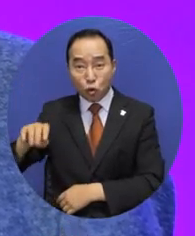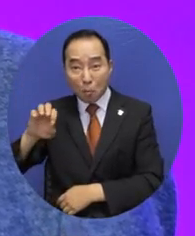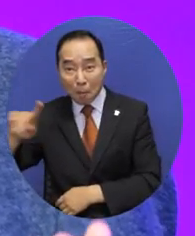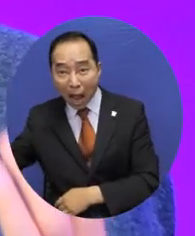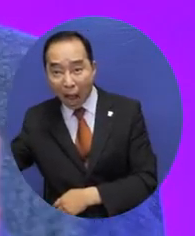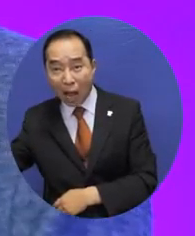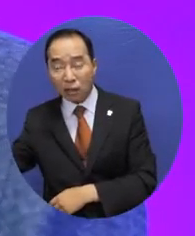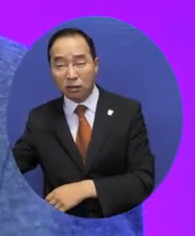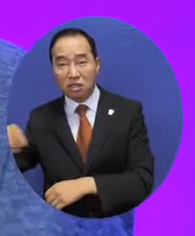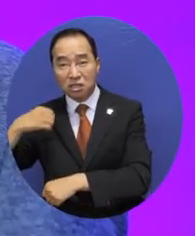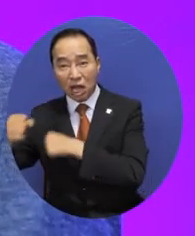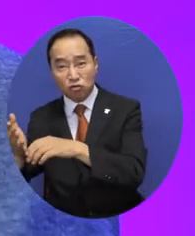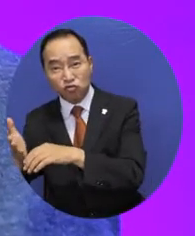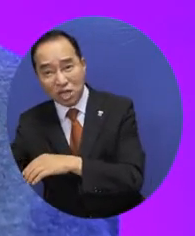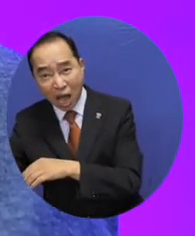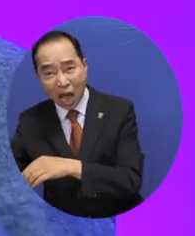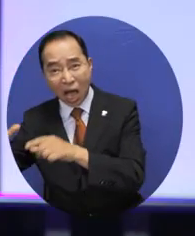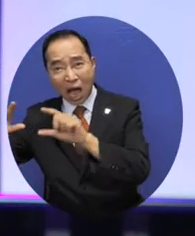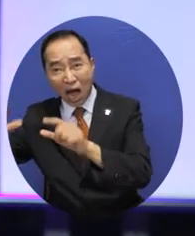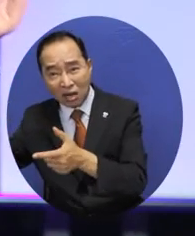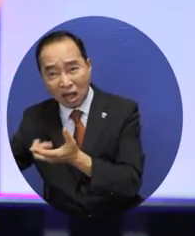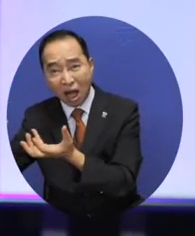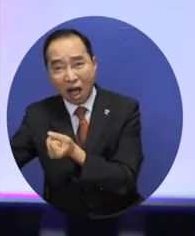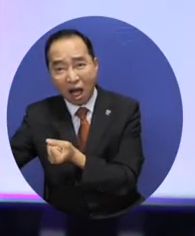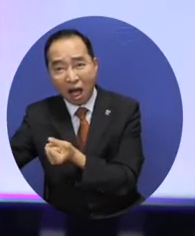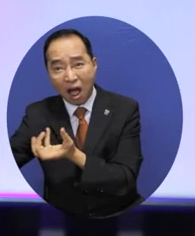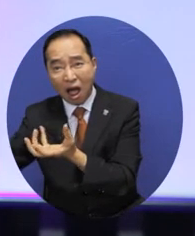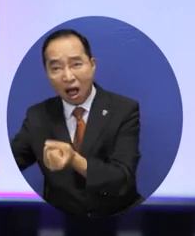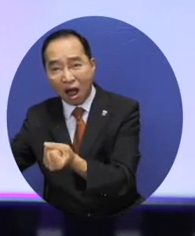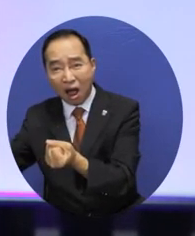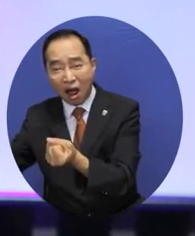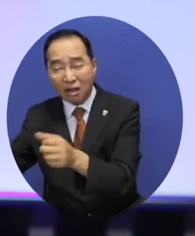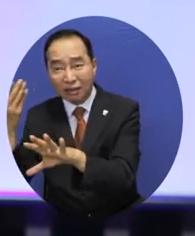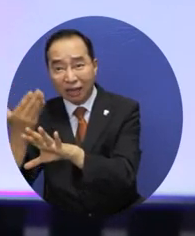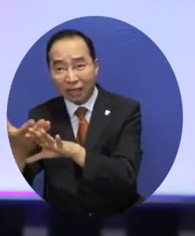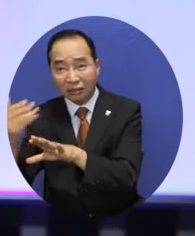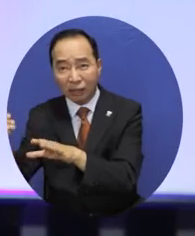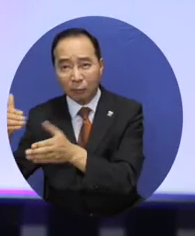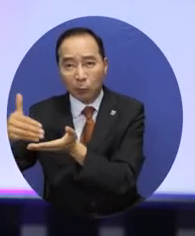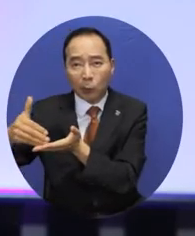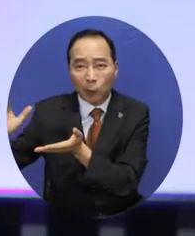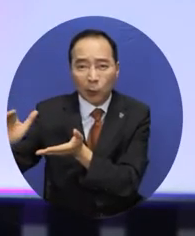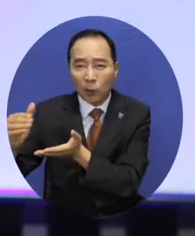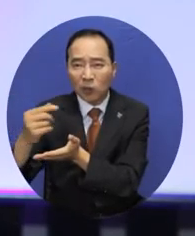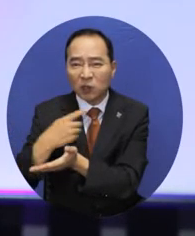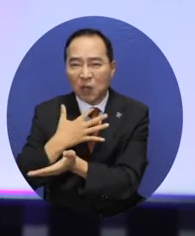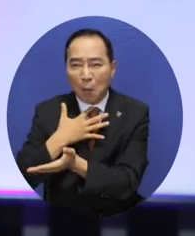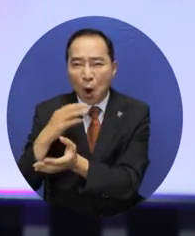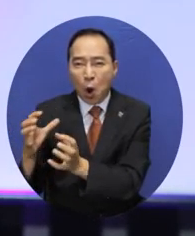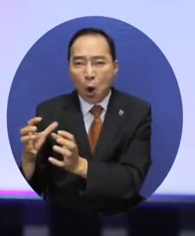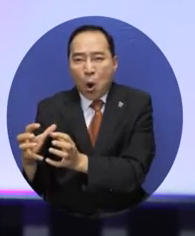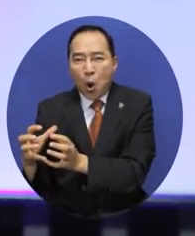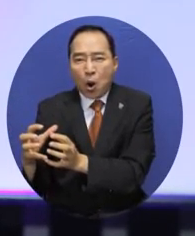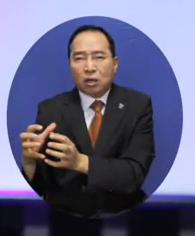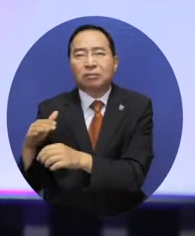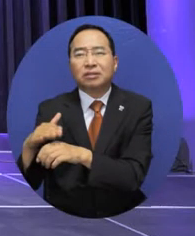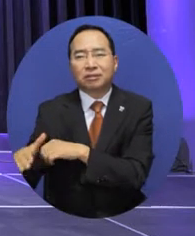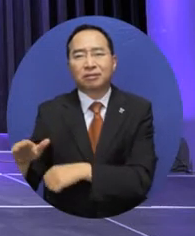자 사이에 이 동일성을 형성하고 타자들에 대해서 철저한 배제와 혐오를 바라고